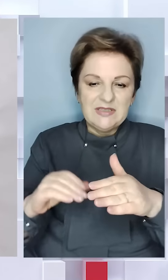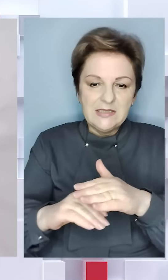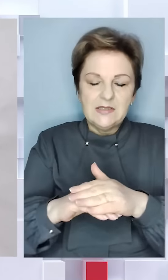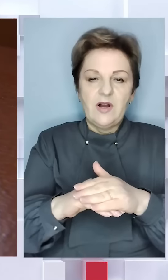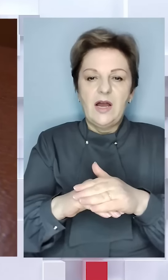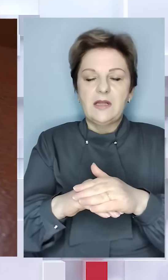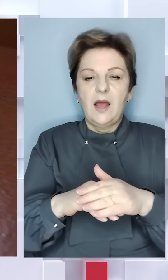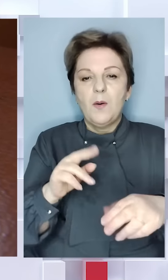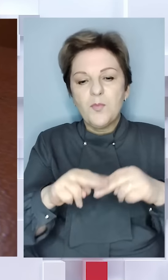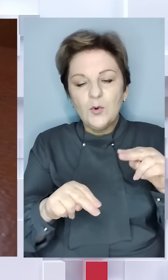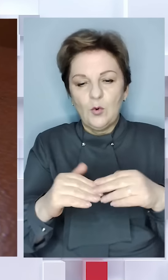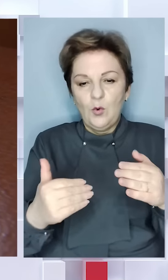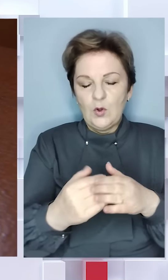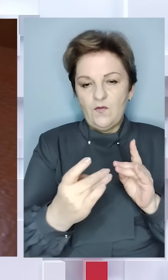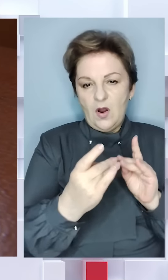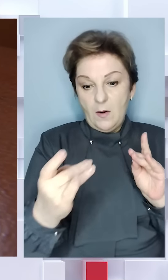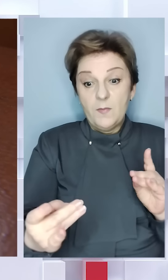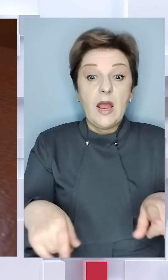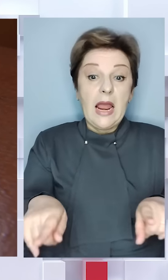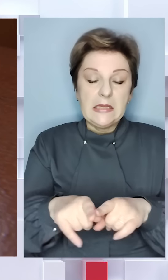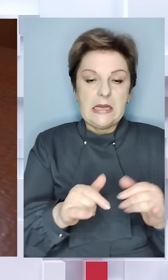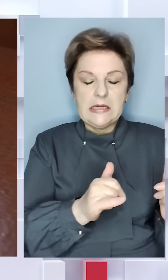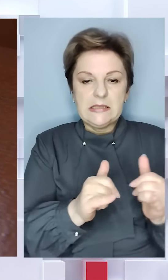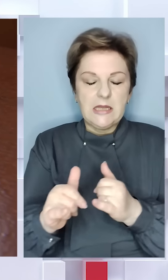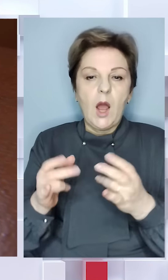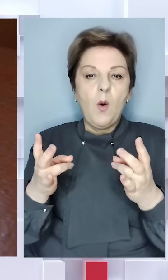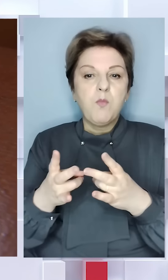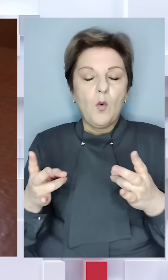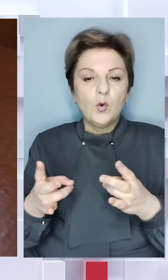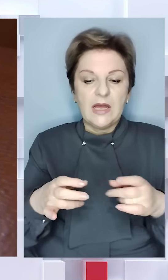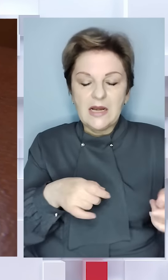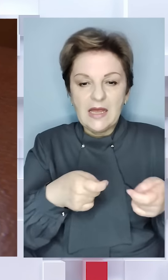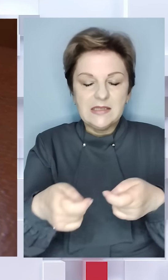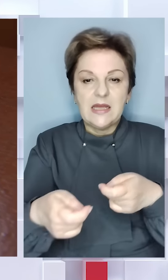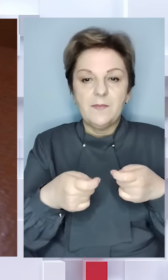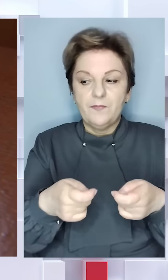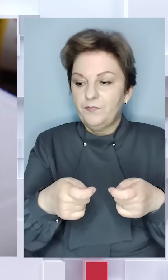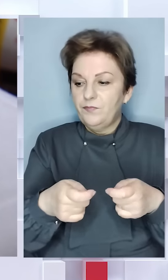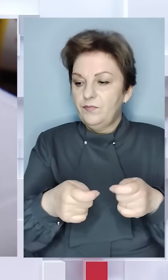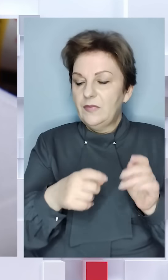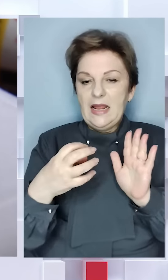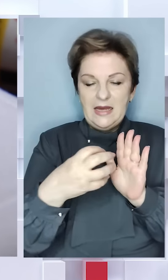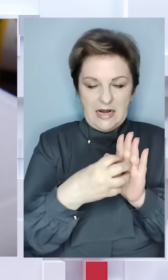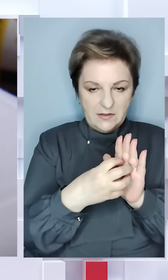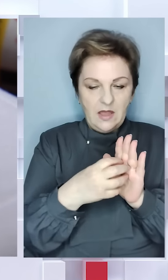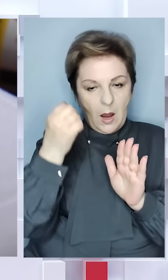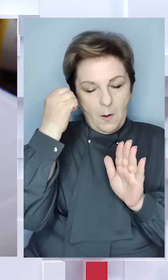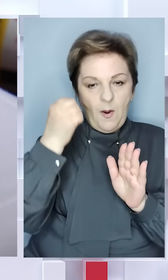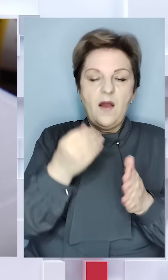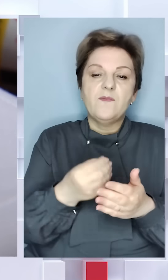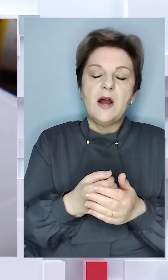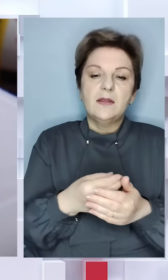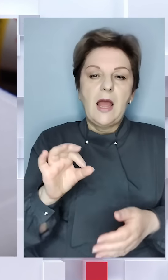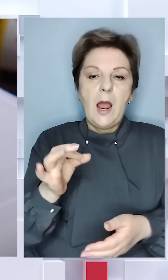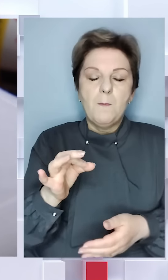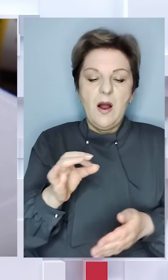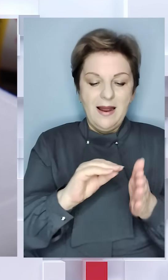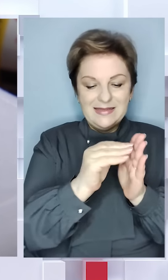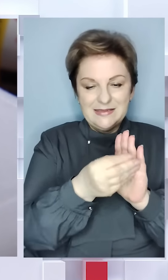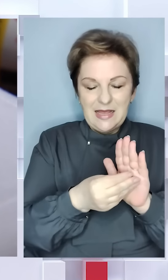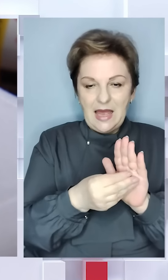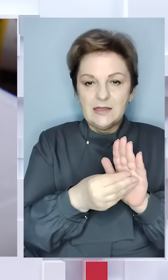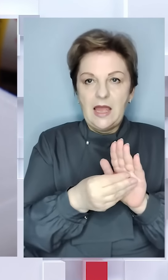та будують нові мости. І відтак забезпечують потрібну логістику. На реверсі пам'ятної монети викарбовано і гасло